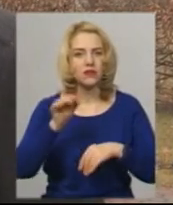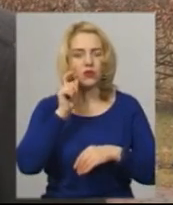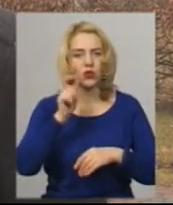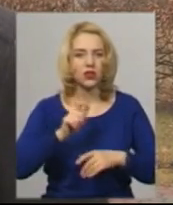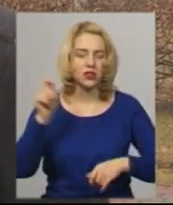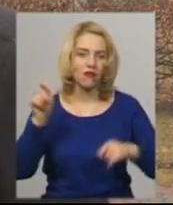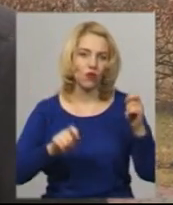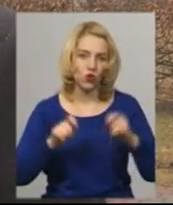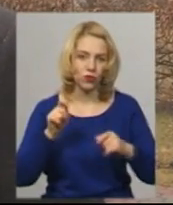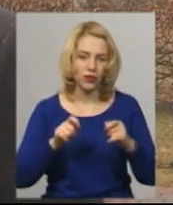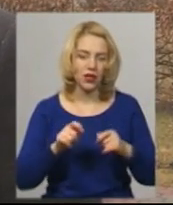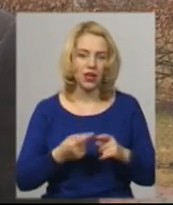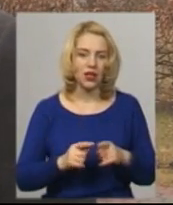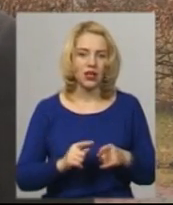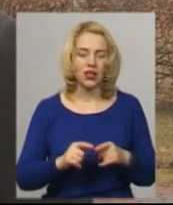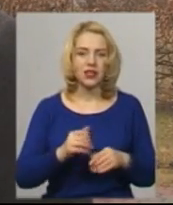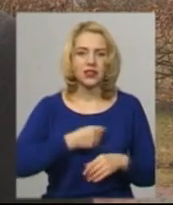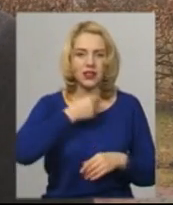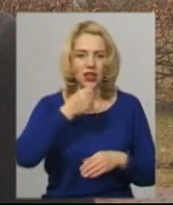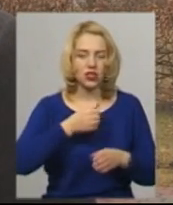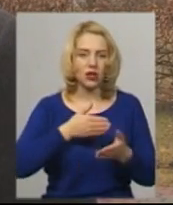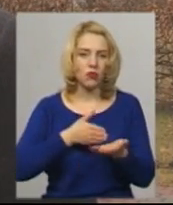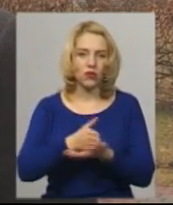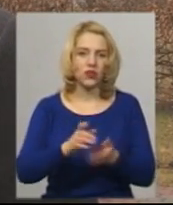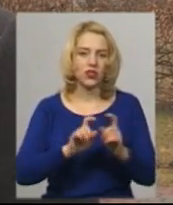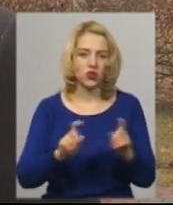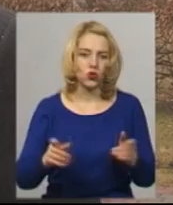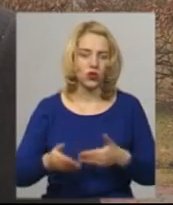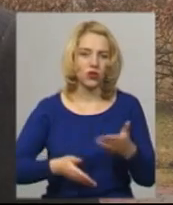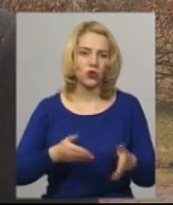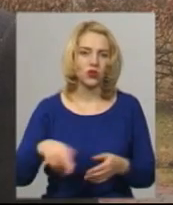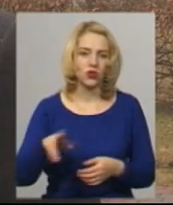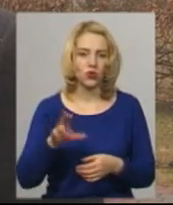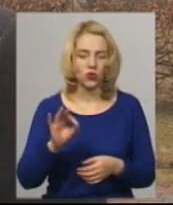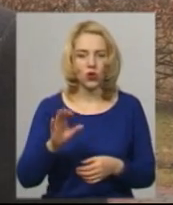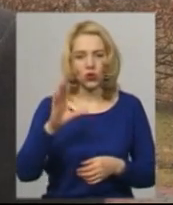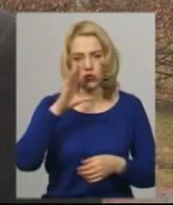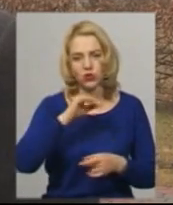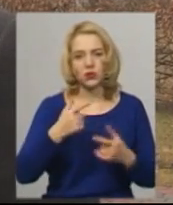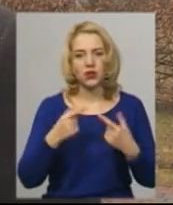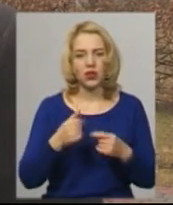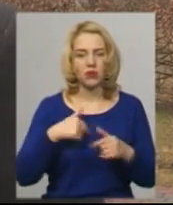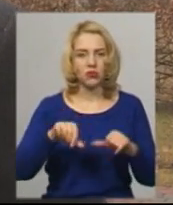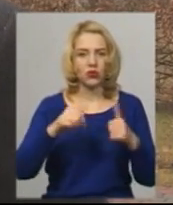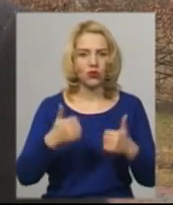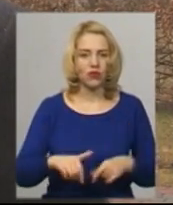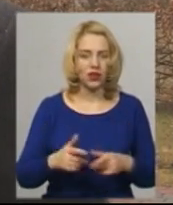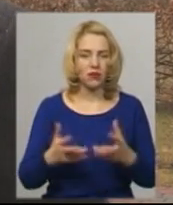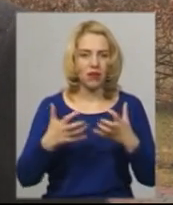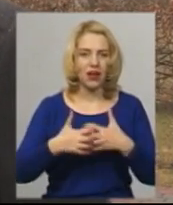форум «Старша профільна школа. Кроки до успіху», де ми моделювали механізми створення